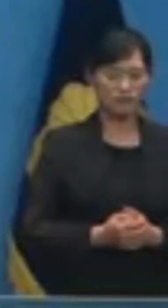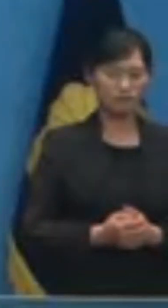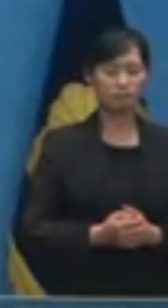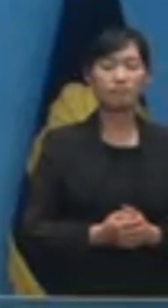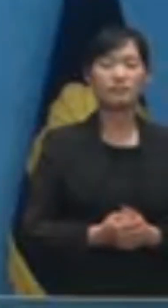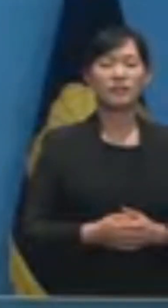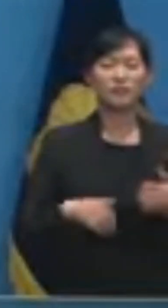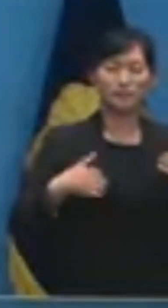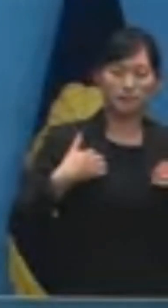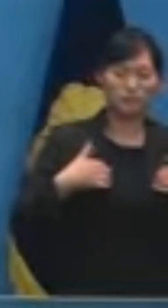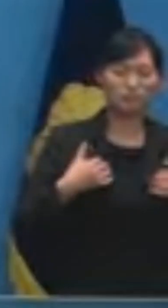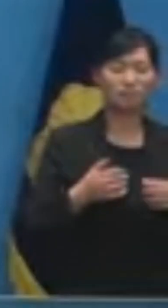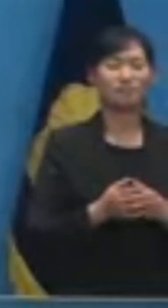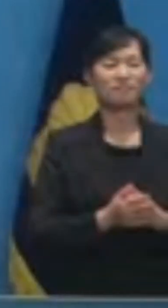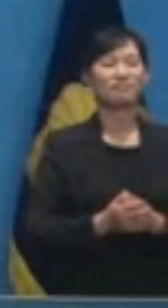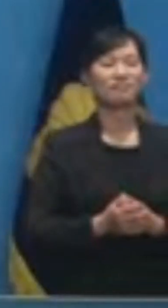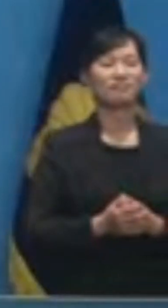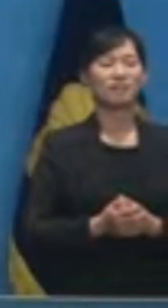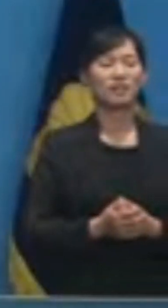반갑습니다.